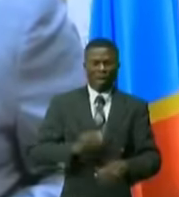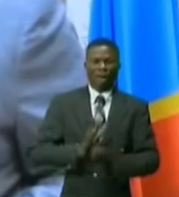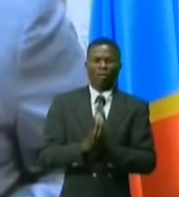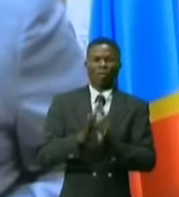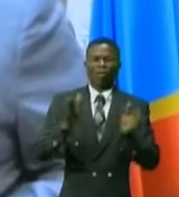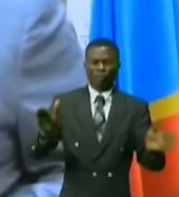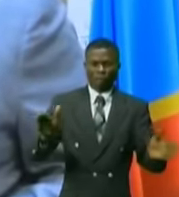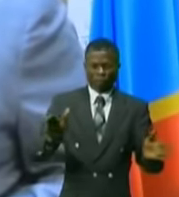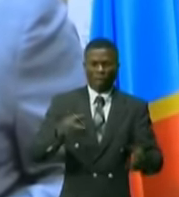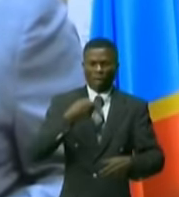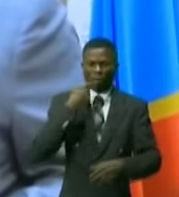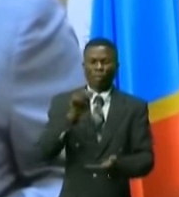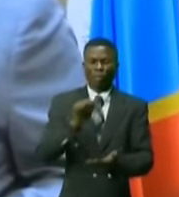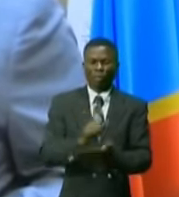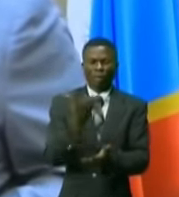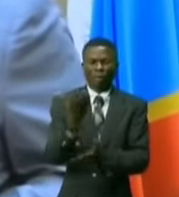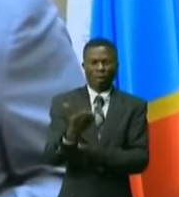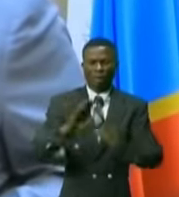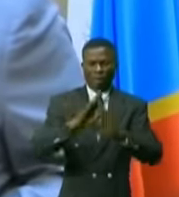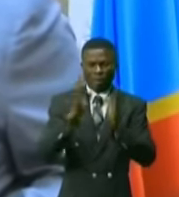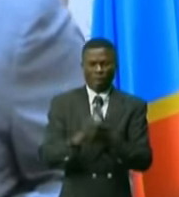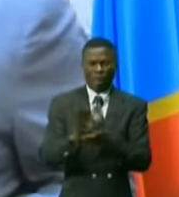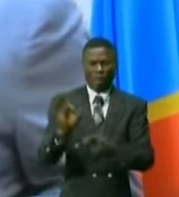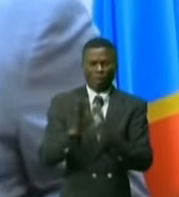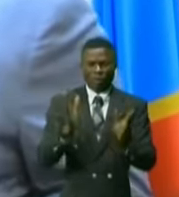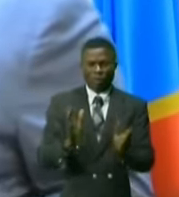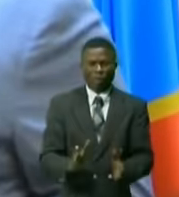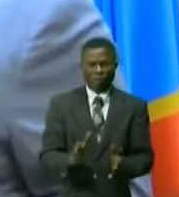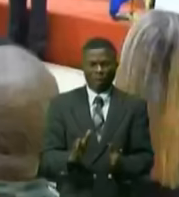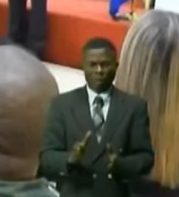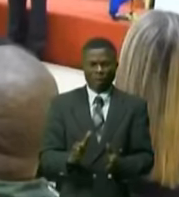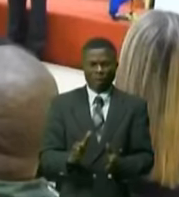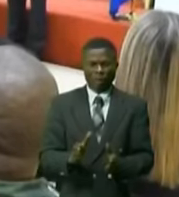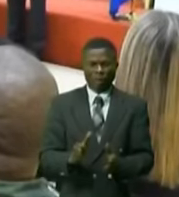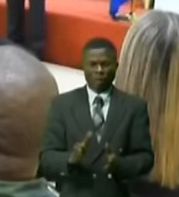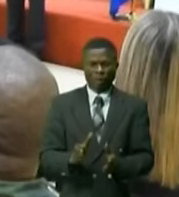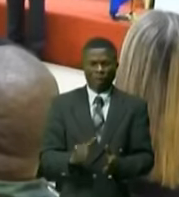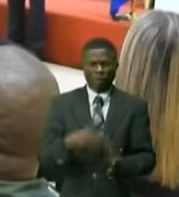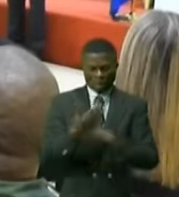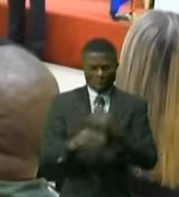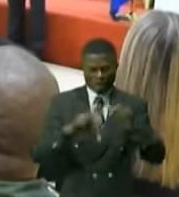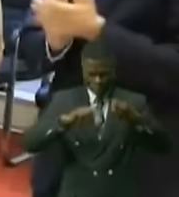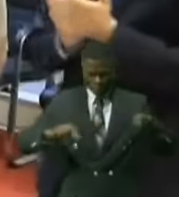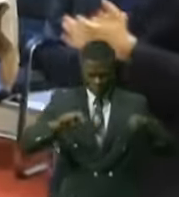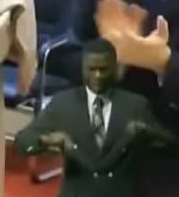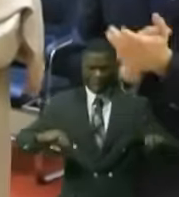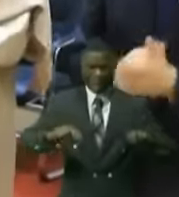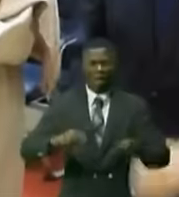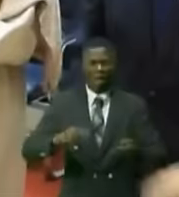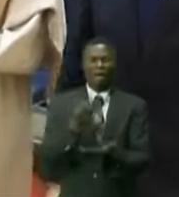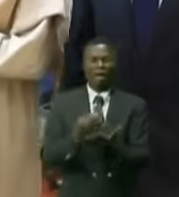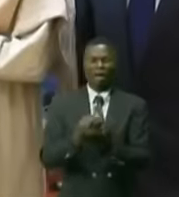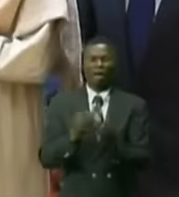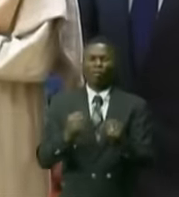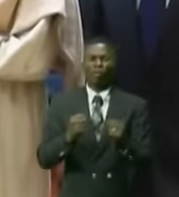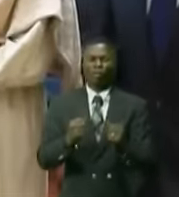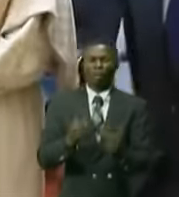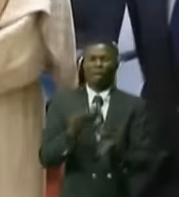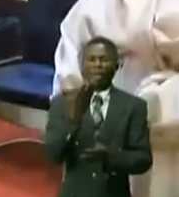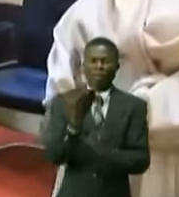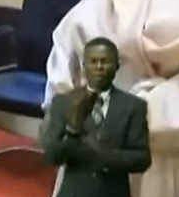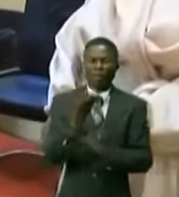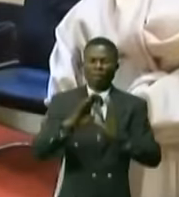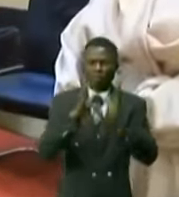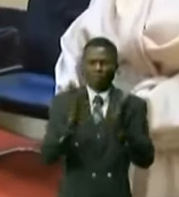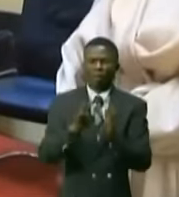Adler Kisula, a exhorté les participants à mener des enquêtes financières efficaces et leur a rappelé